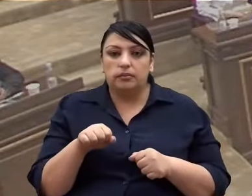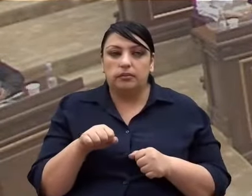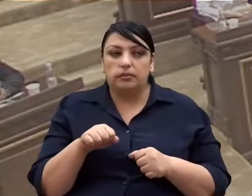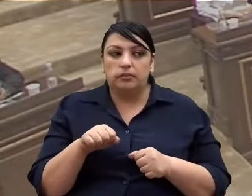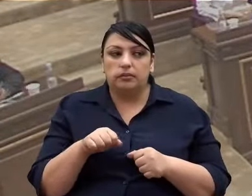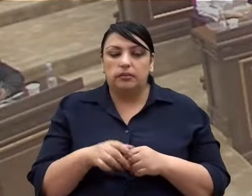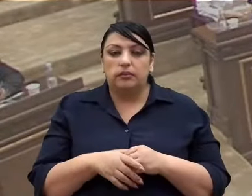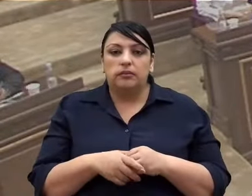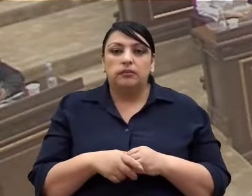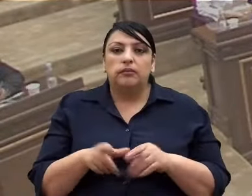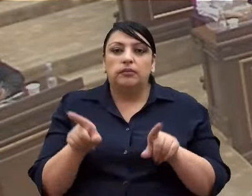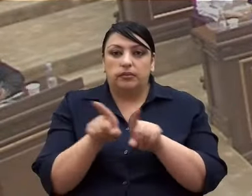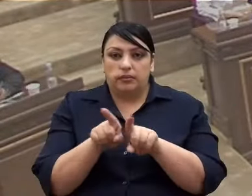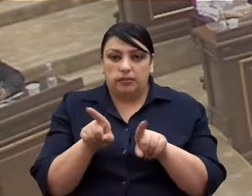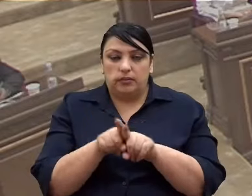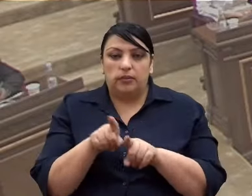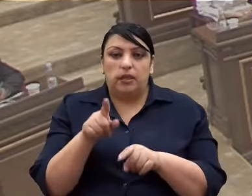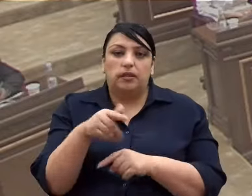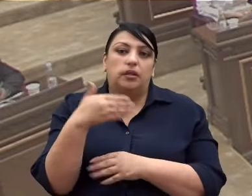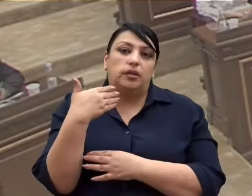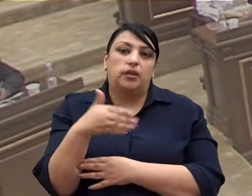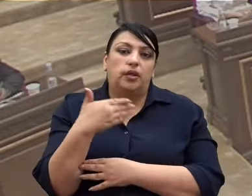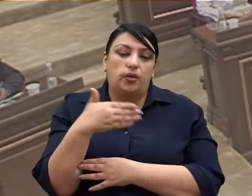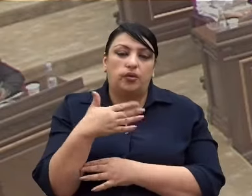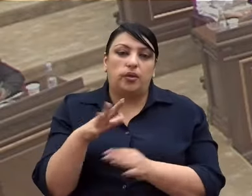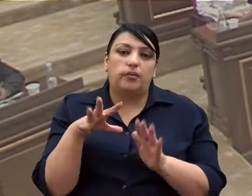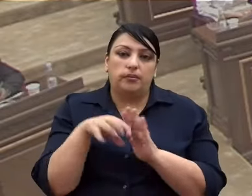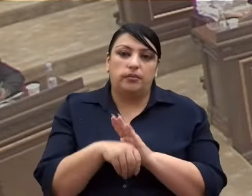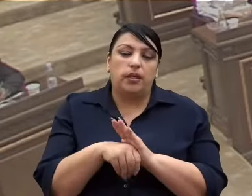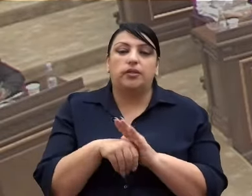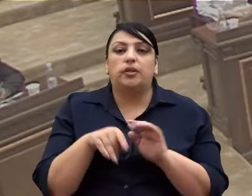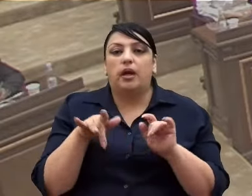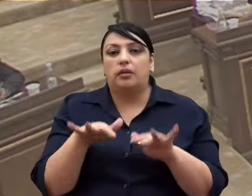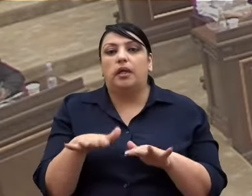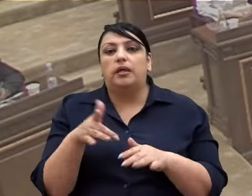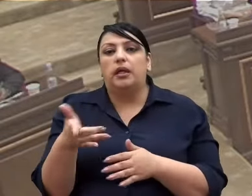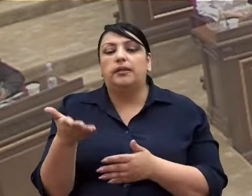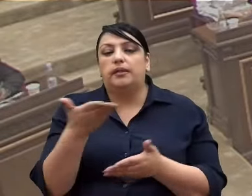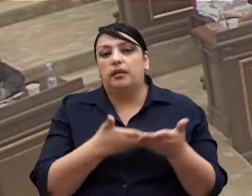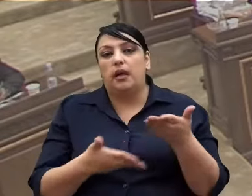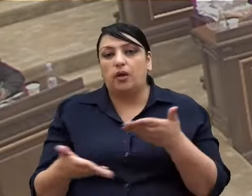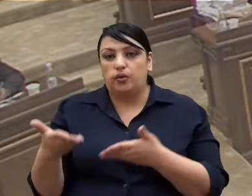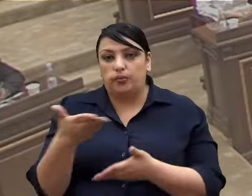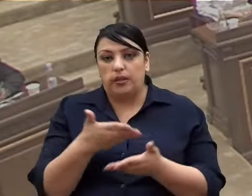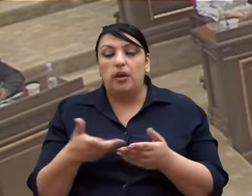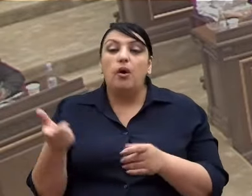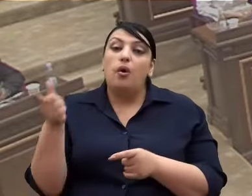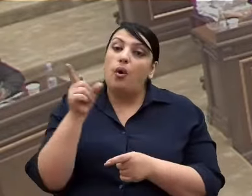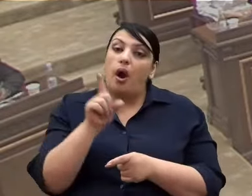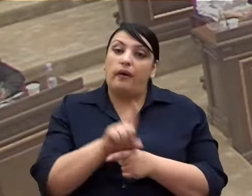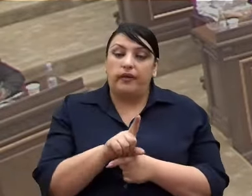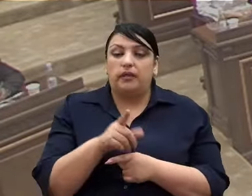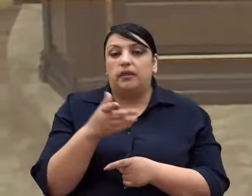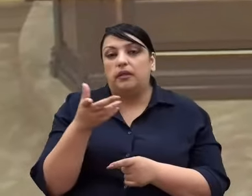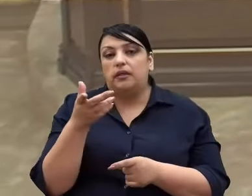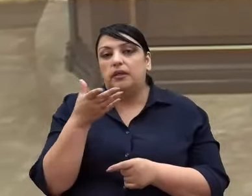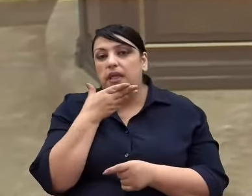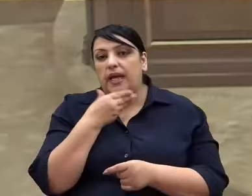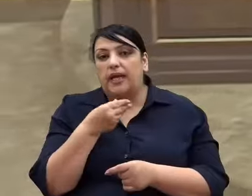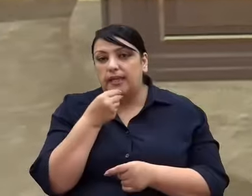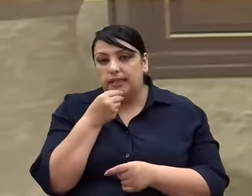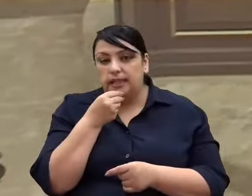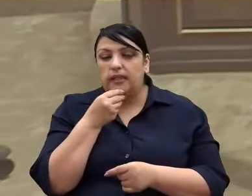ուրեմն նաև այս զրոշի ներքո անցկացնել այս քննարկումները, կարծում եմ շատ ավելի գեղեցիկ